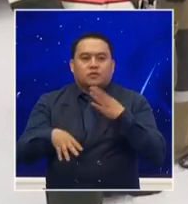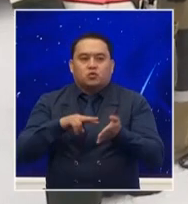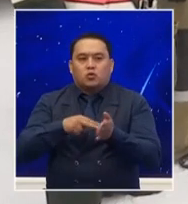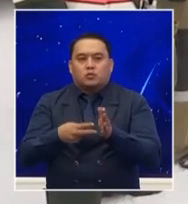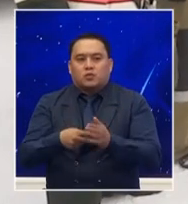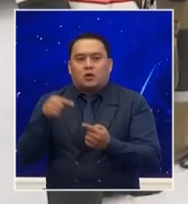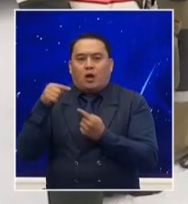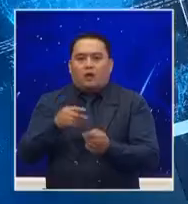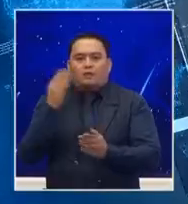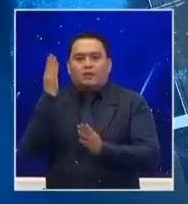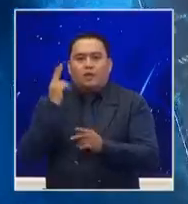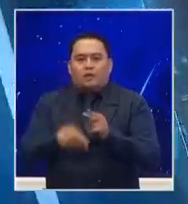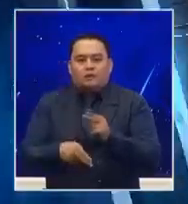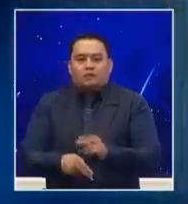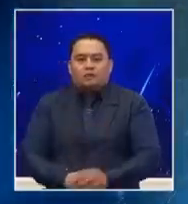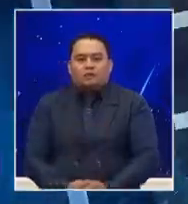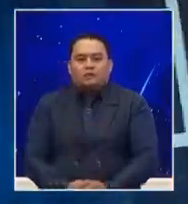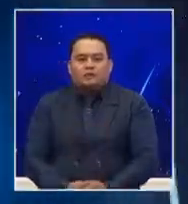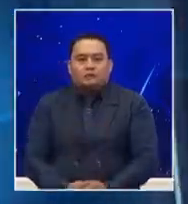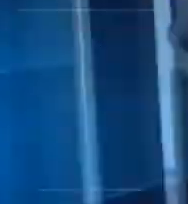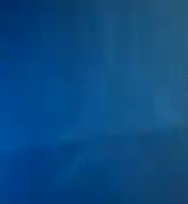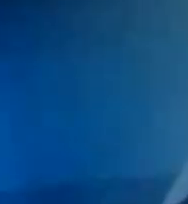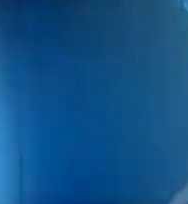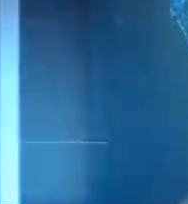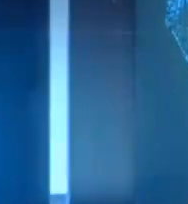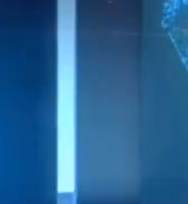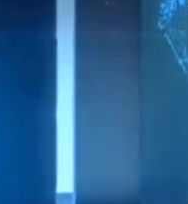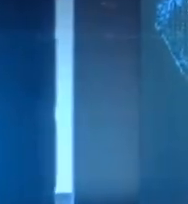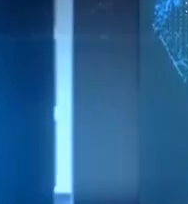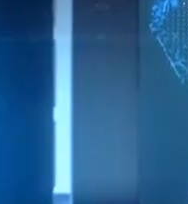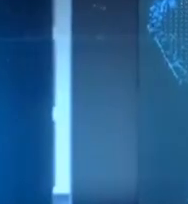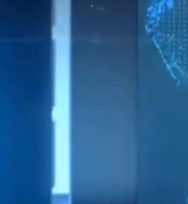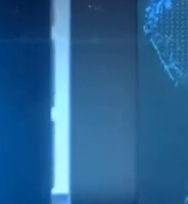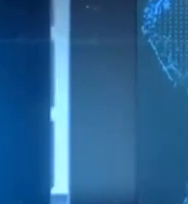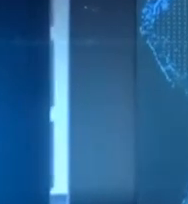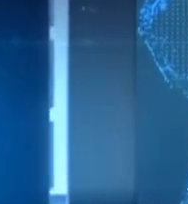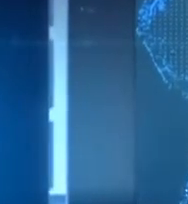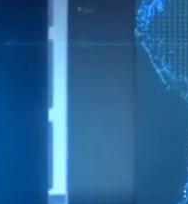жоспарға сай аяқтап отыр. Медет Жұмабай, Абылай Құттықбай, Жетісу телеарнасы.